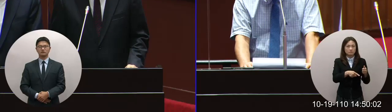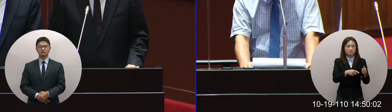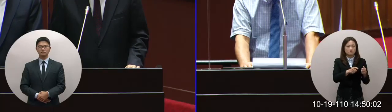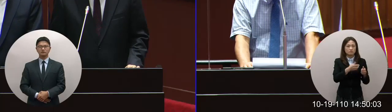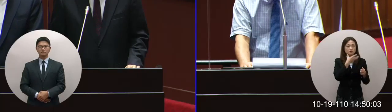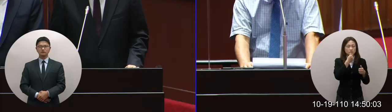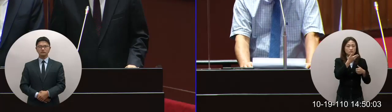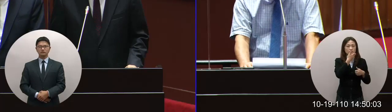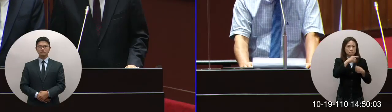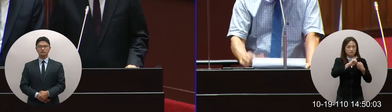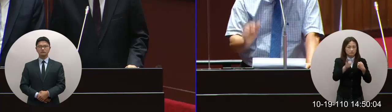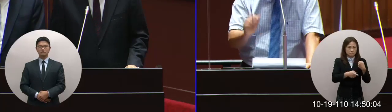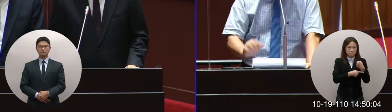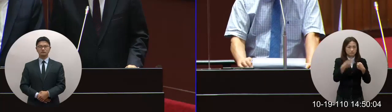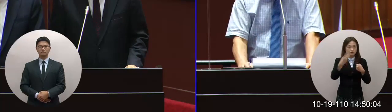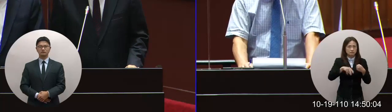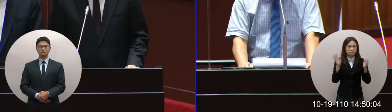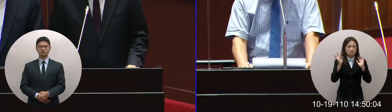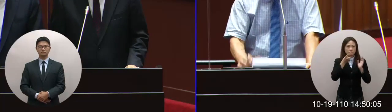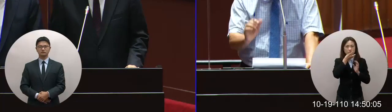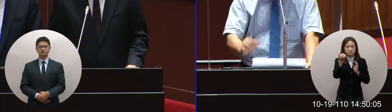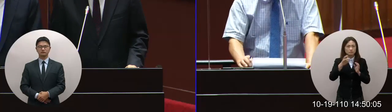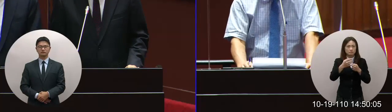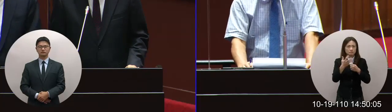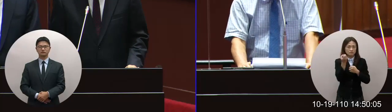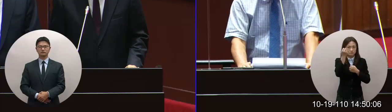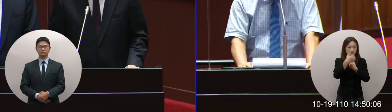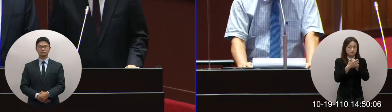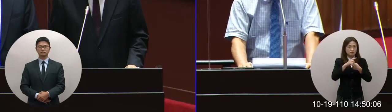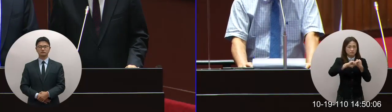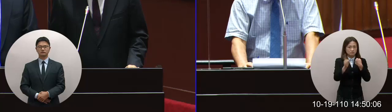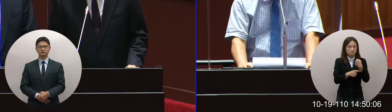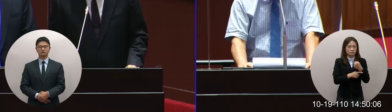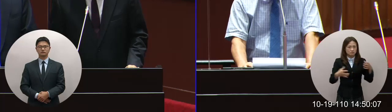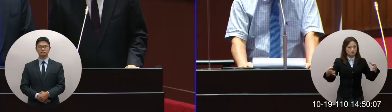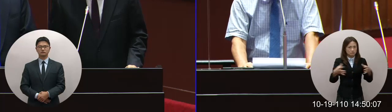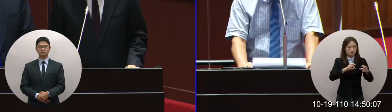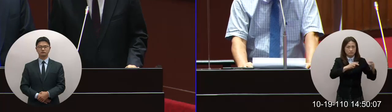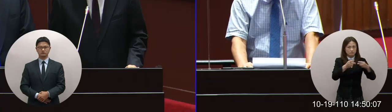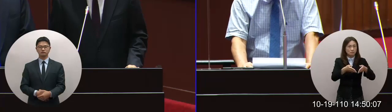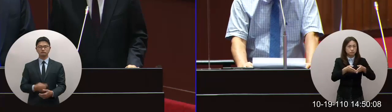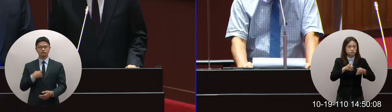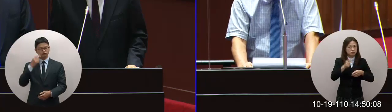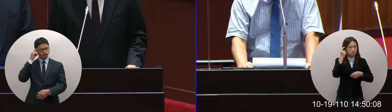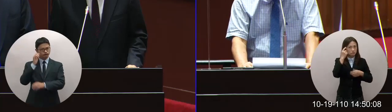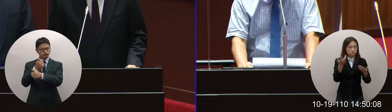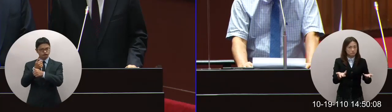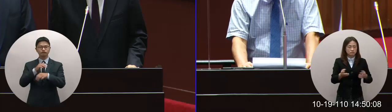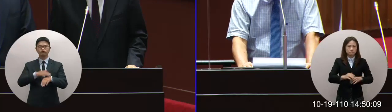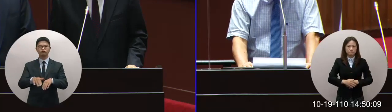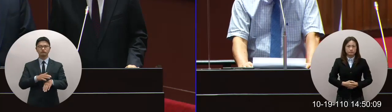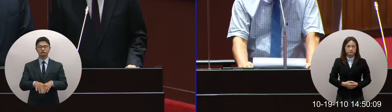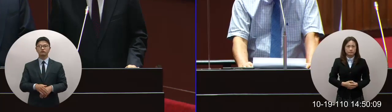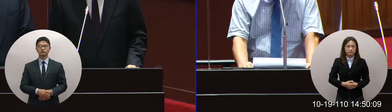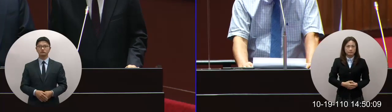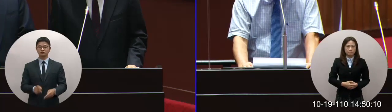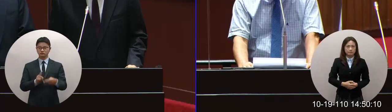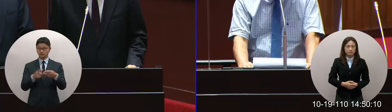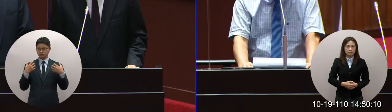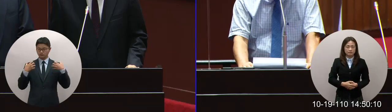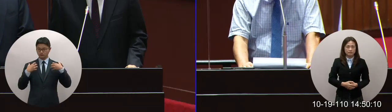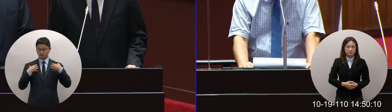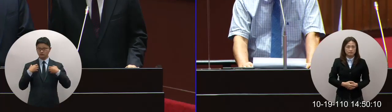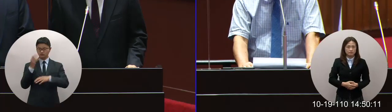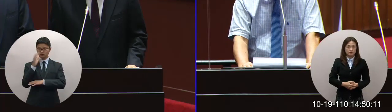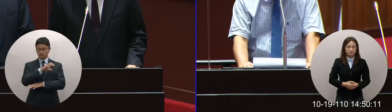与权利保障法也要一并的处理，你认为呢？ 我们可以考虑啊，不过因为主管机关也许不